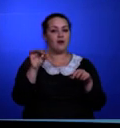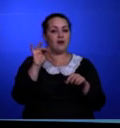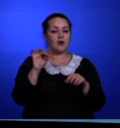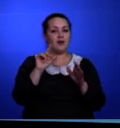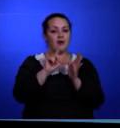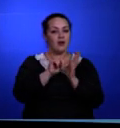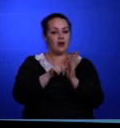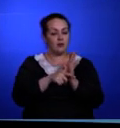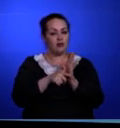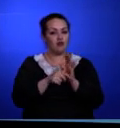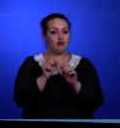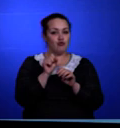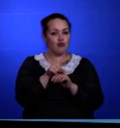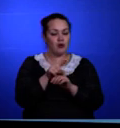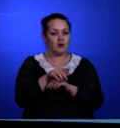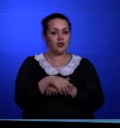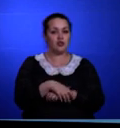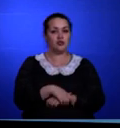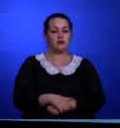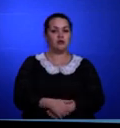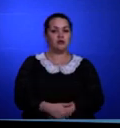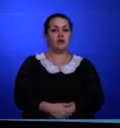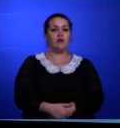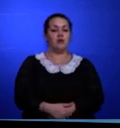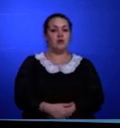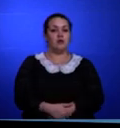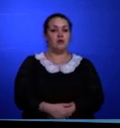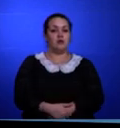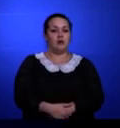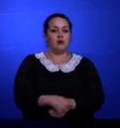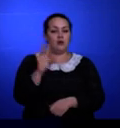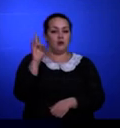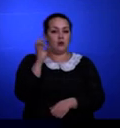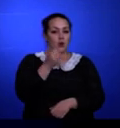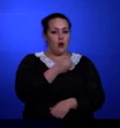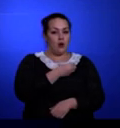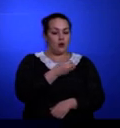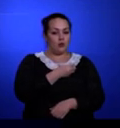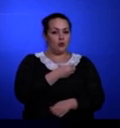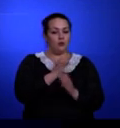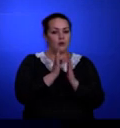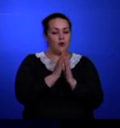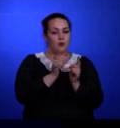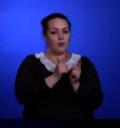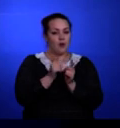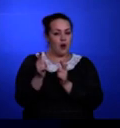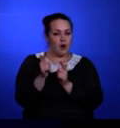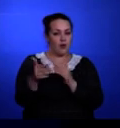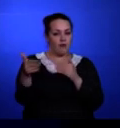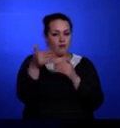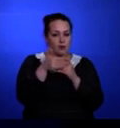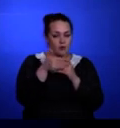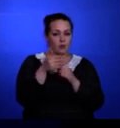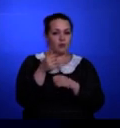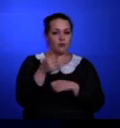геометрических задач но я хочу вас попросить ребята приготовьте пожалуйста перед собой